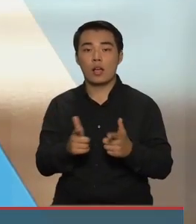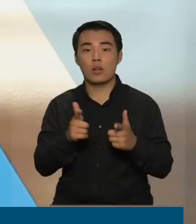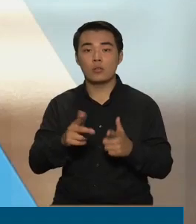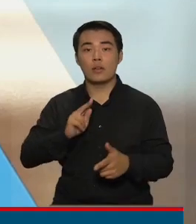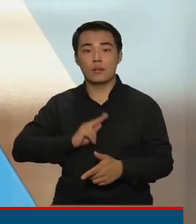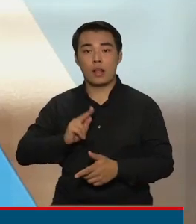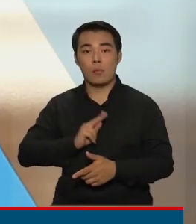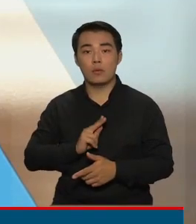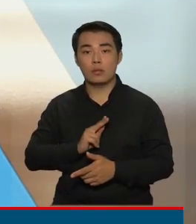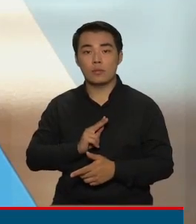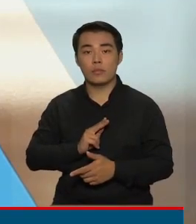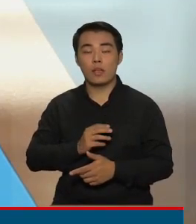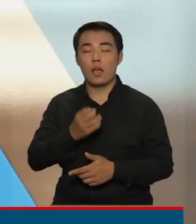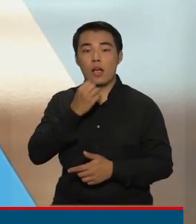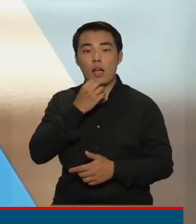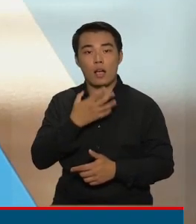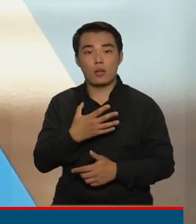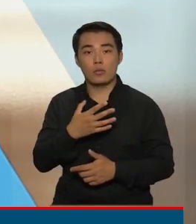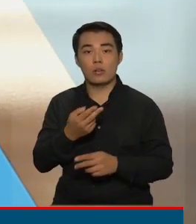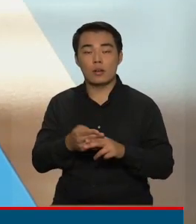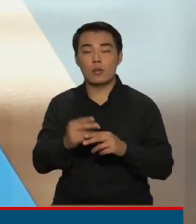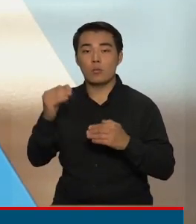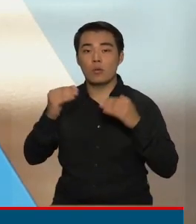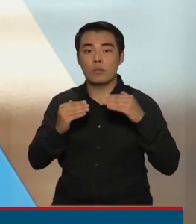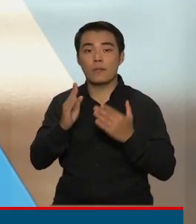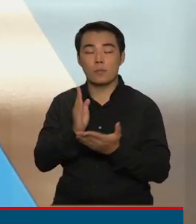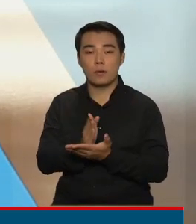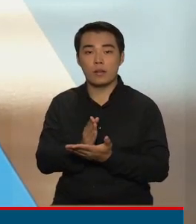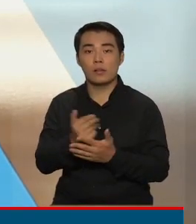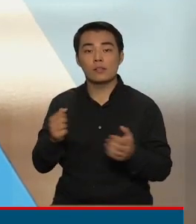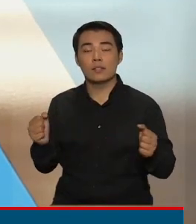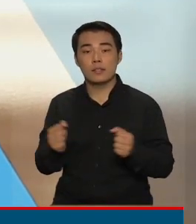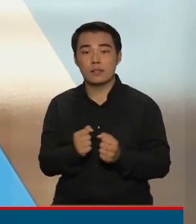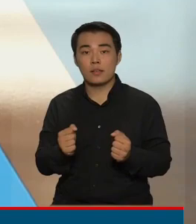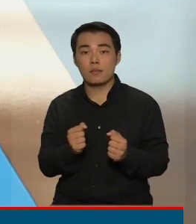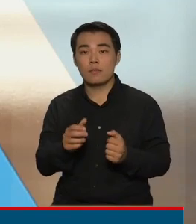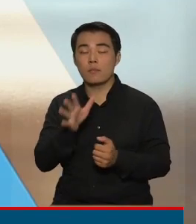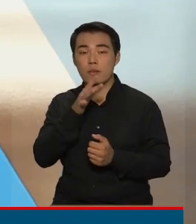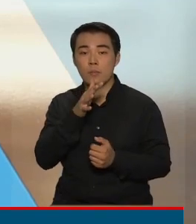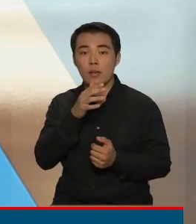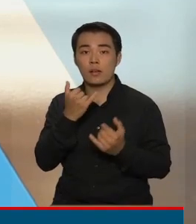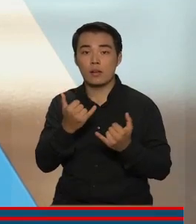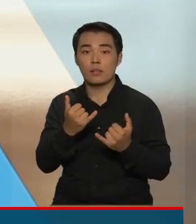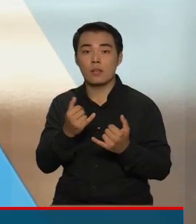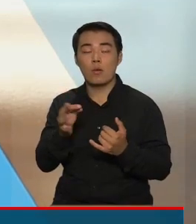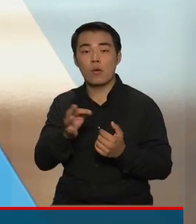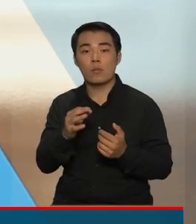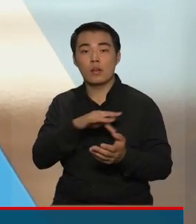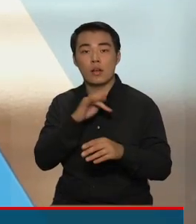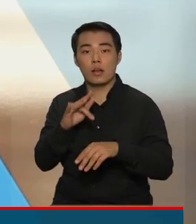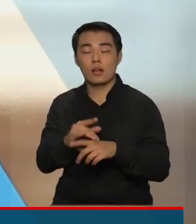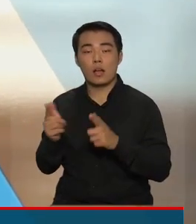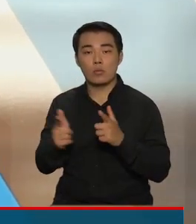жұмысы жақсы деңгейде деп санаймыз. Қысқы мерзімге облыстар, қалалар